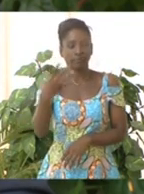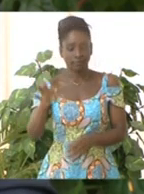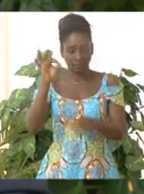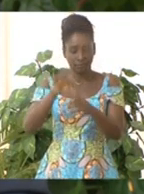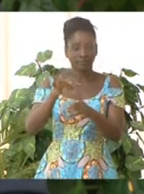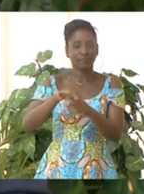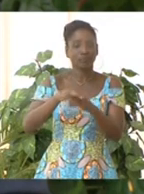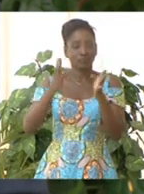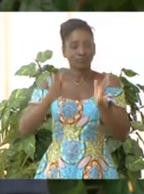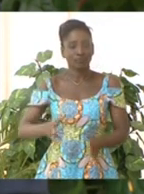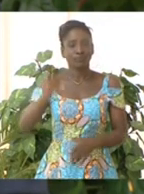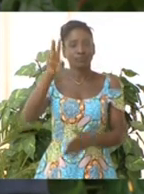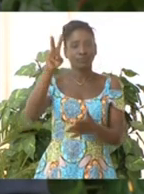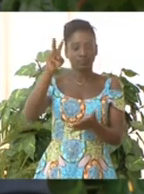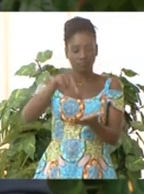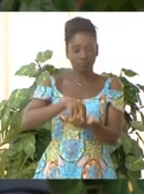2977.